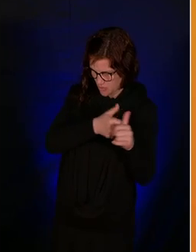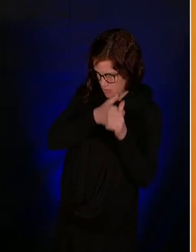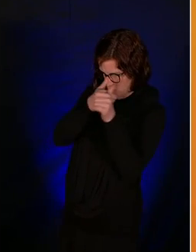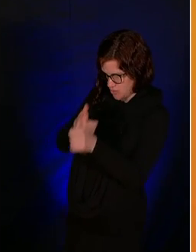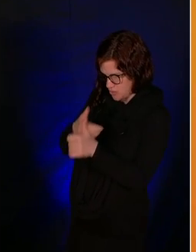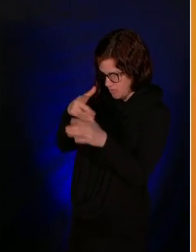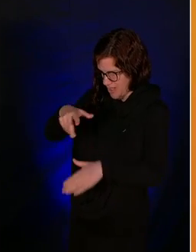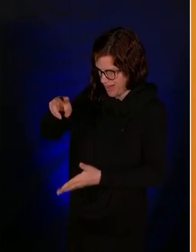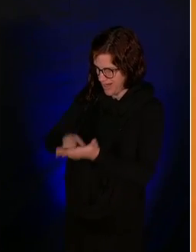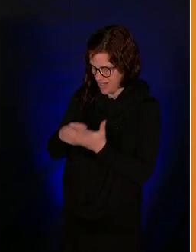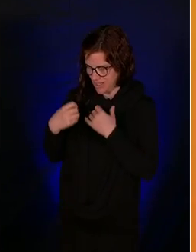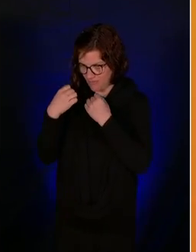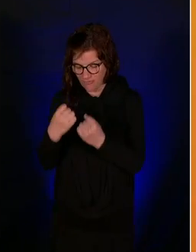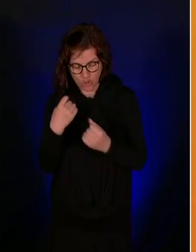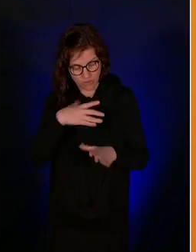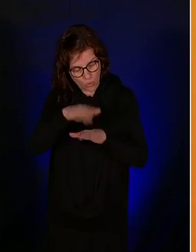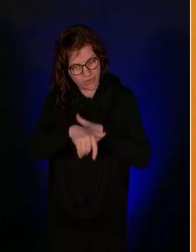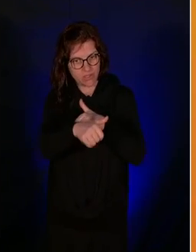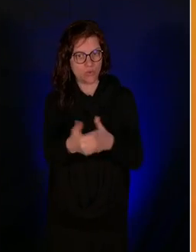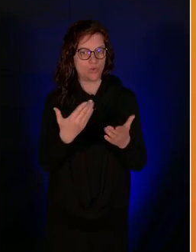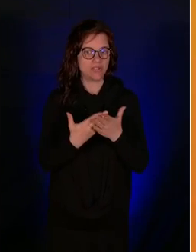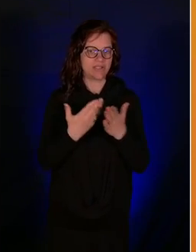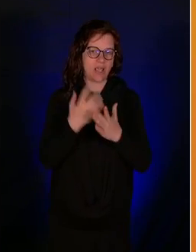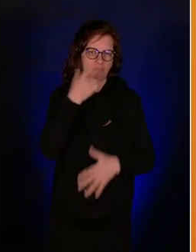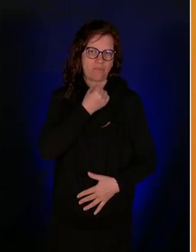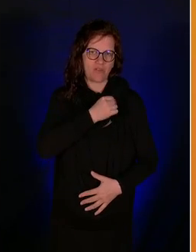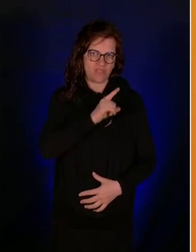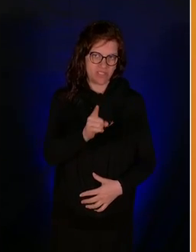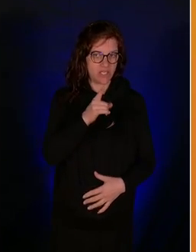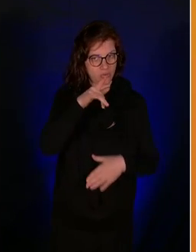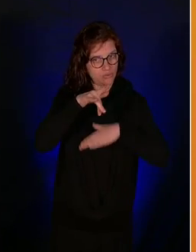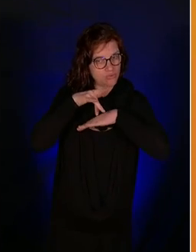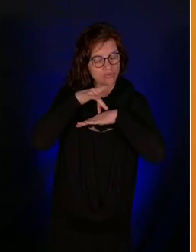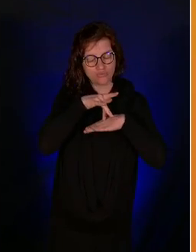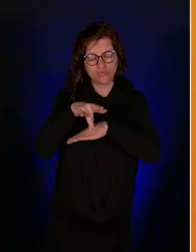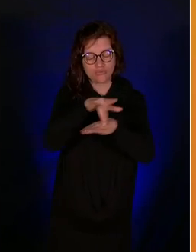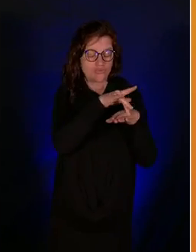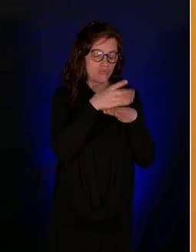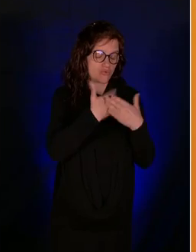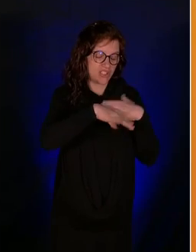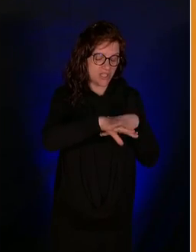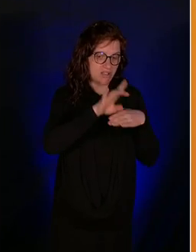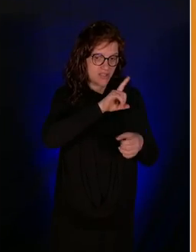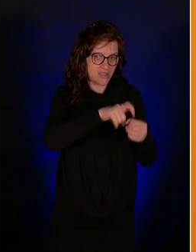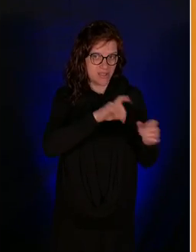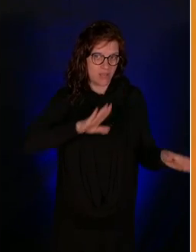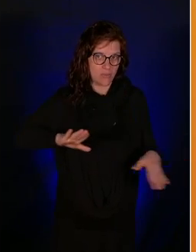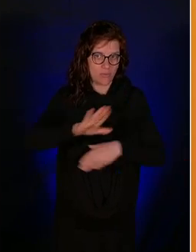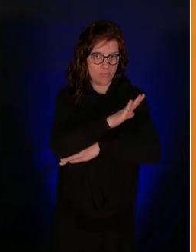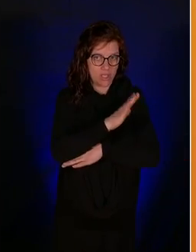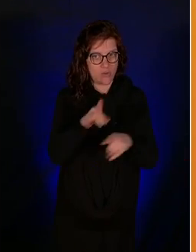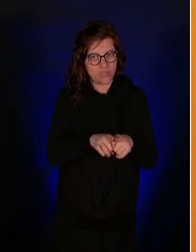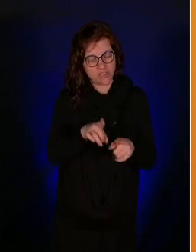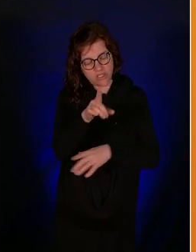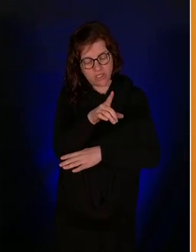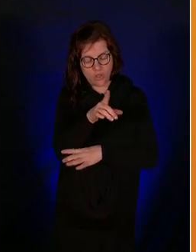et de s'y tenir. Et ce n'est pas facile. Et on l'a tous vécu dans nos syndicats respectifs, dans nos unions départementales et dans nos unions locales aussi, je vais me permettre de le citer,